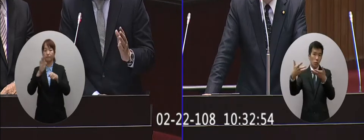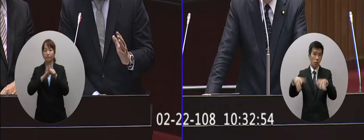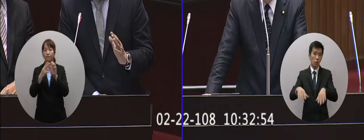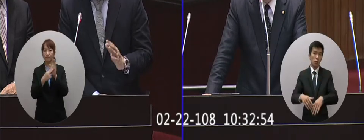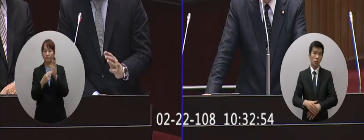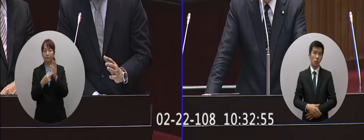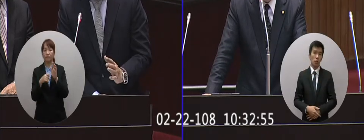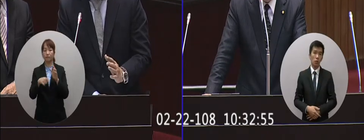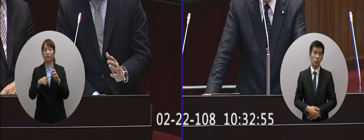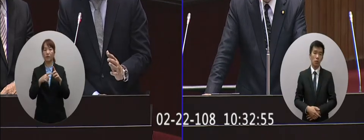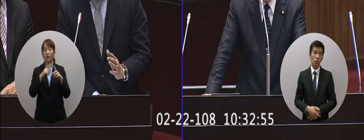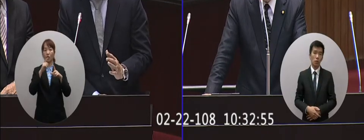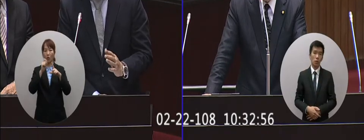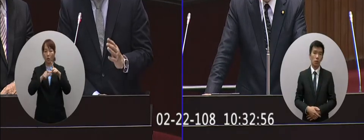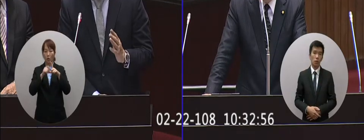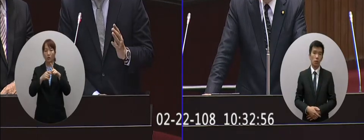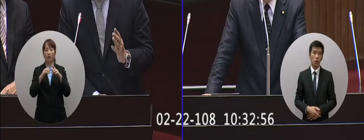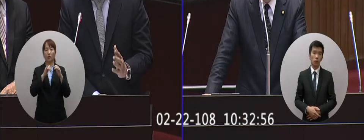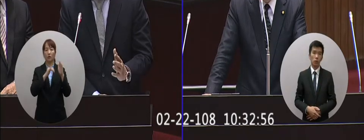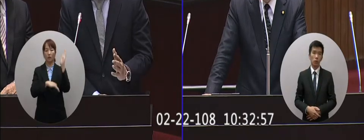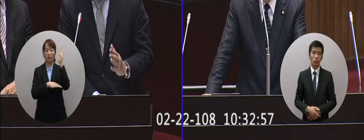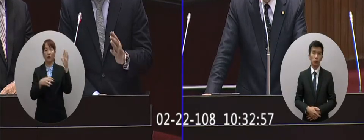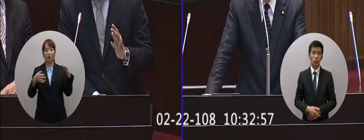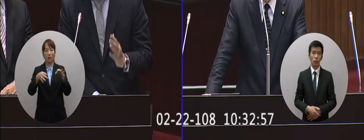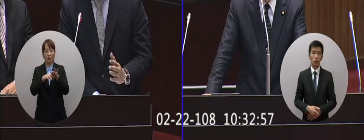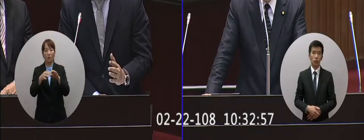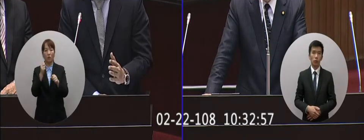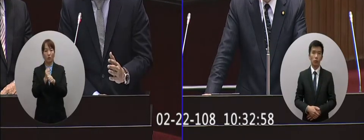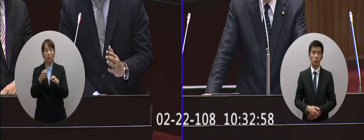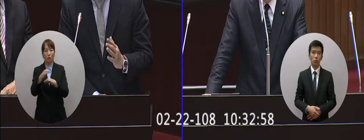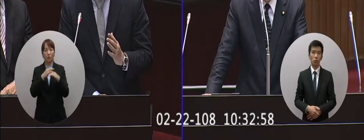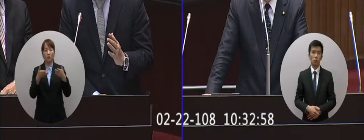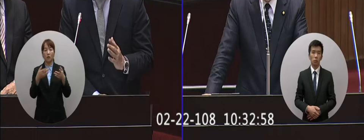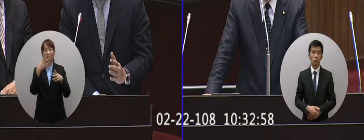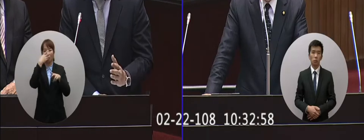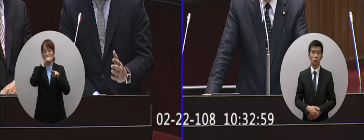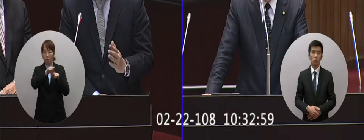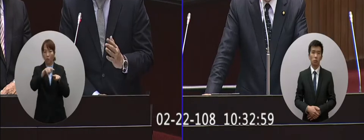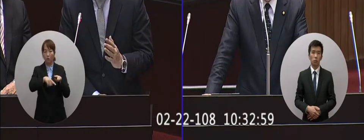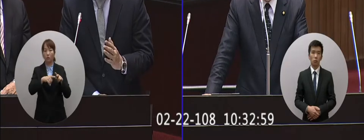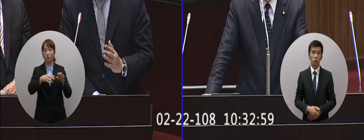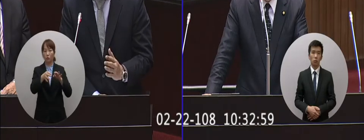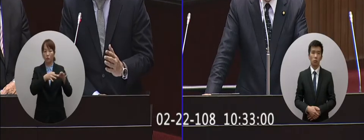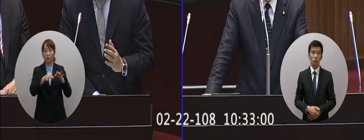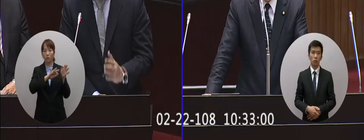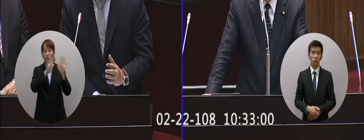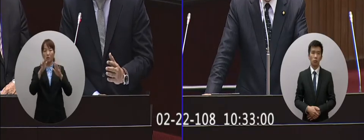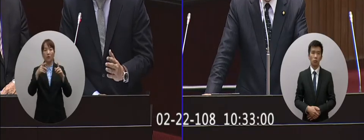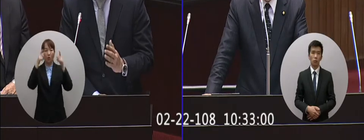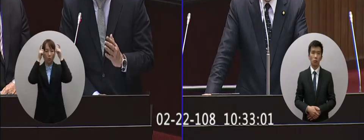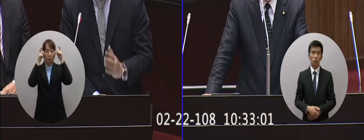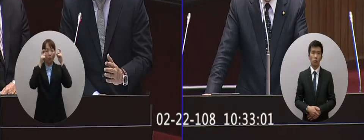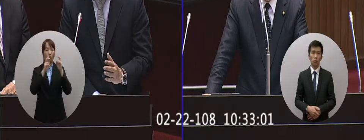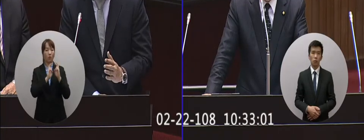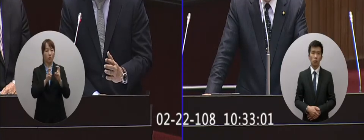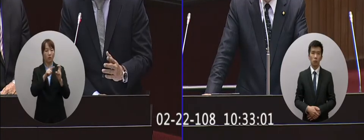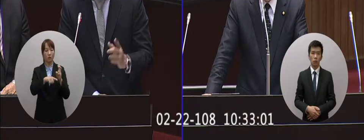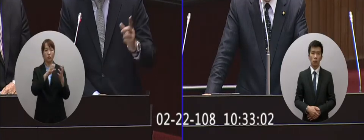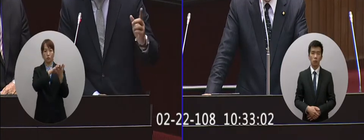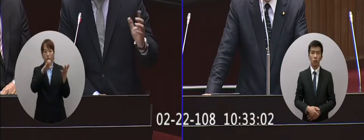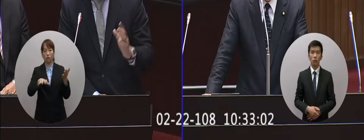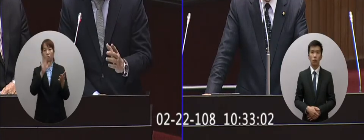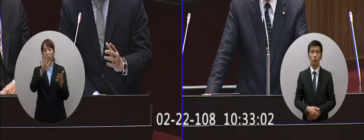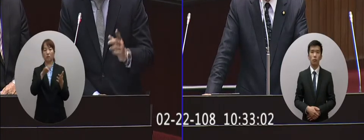下，因为公私合营啊，或者说是 BOT， 其实在高铁的一些发展或高雄捷运已经有这个模